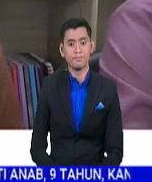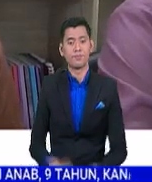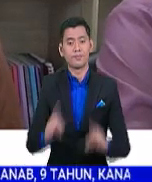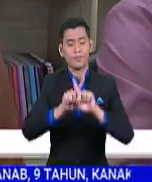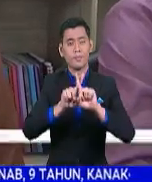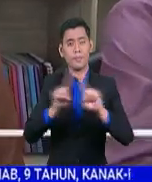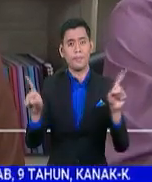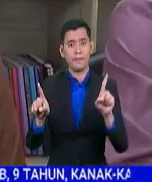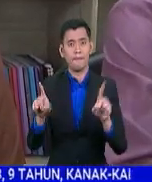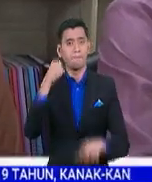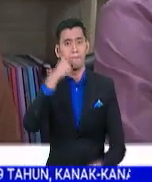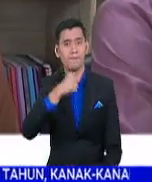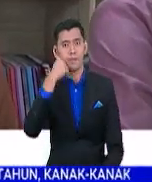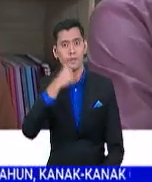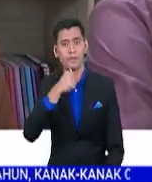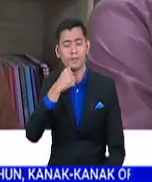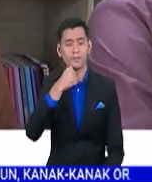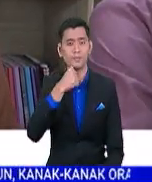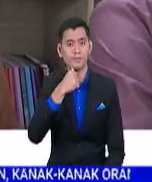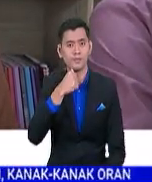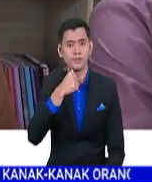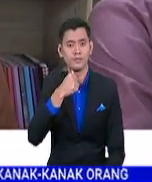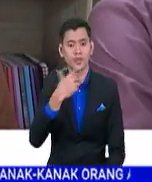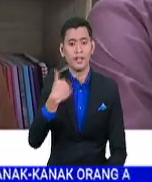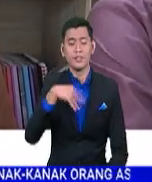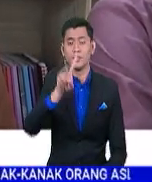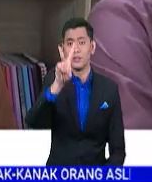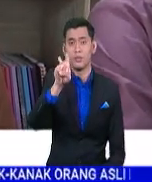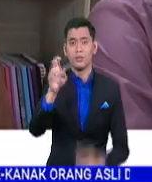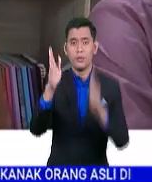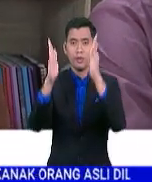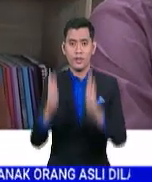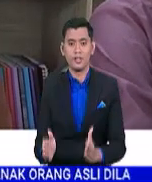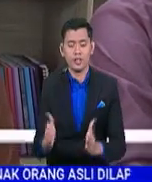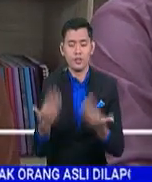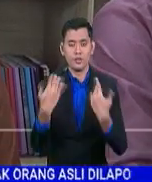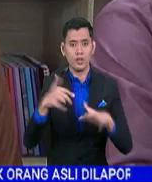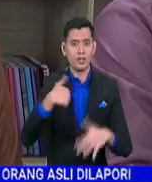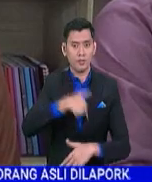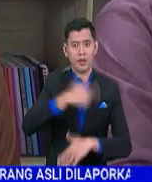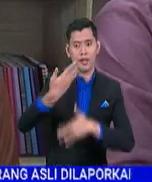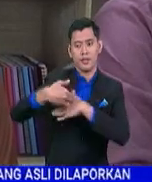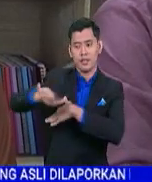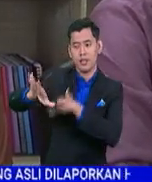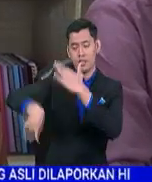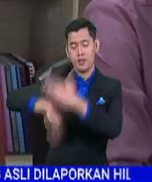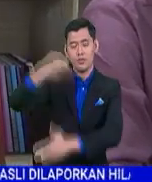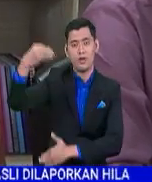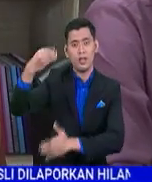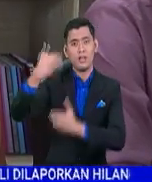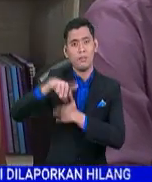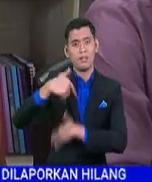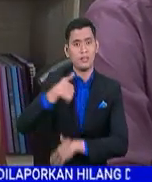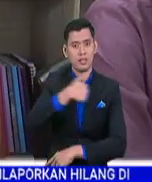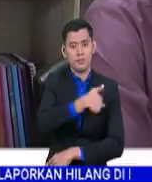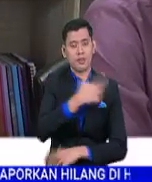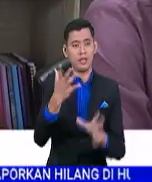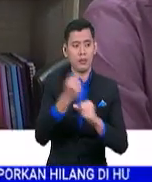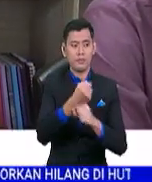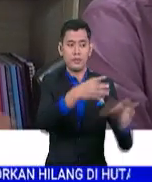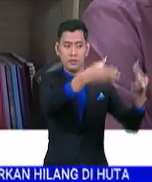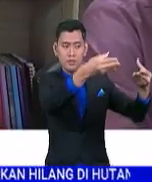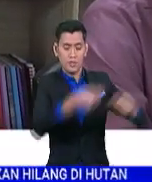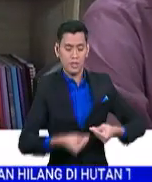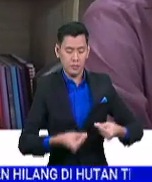Tapi yang pihak perempuan, yang perempuan dah bukan dekat 20 orang. 20 orang itulah kami hantar keluarlah. Sebab apabila kami dapat notis ni, maknanya